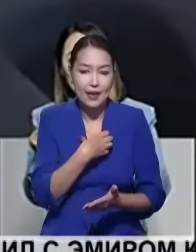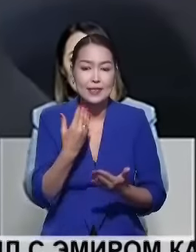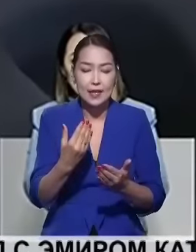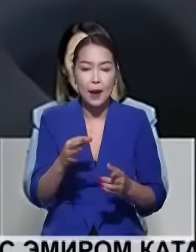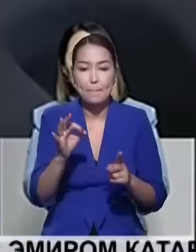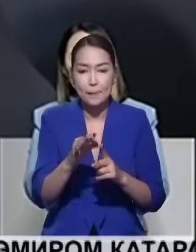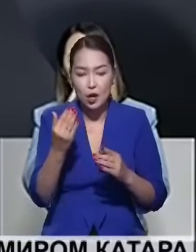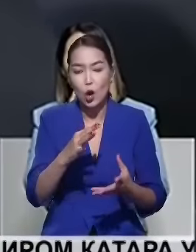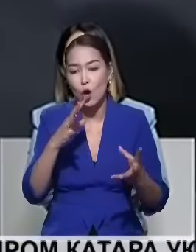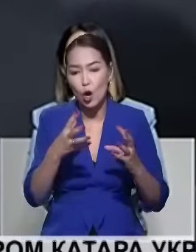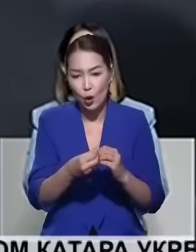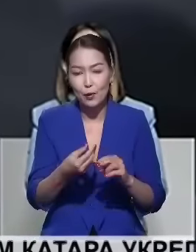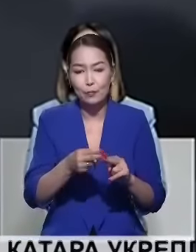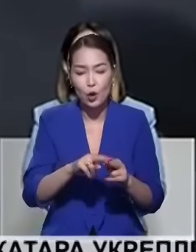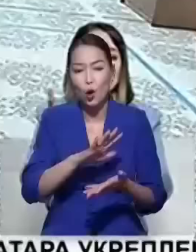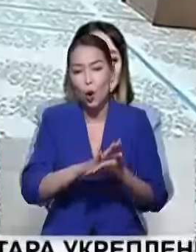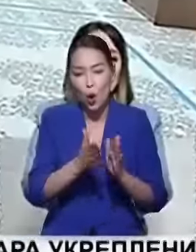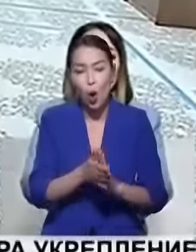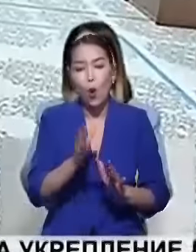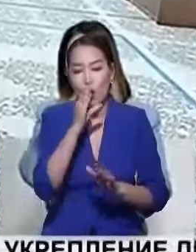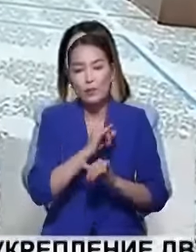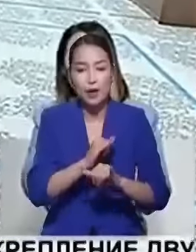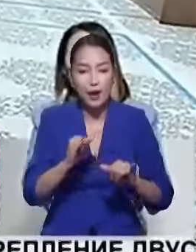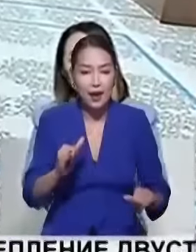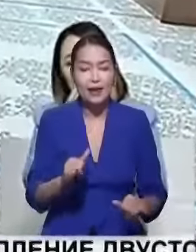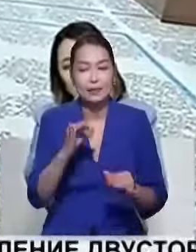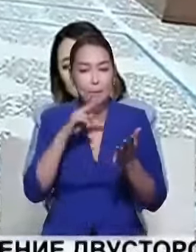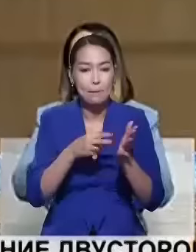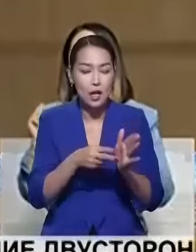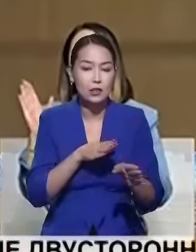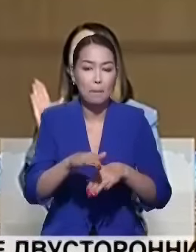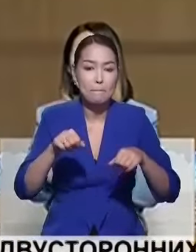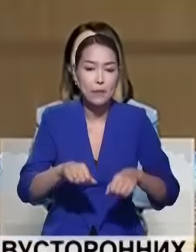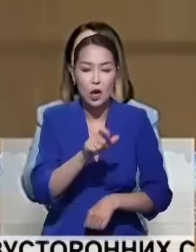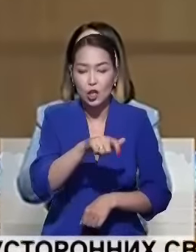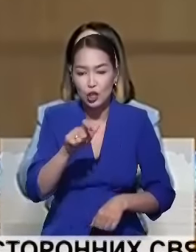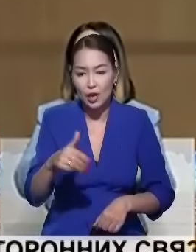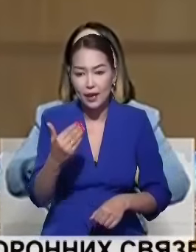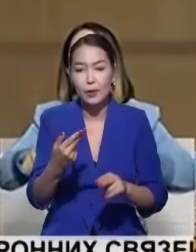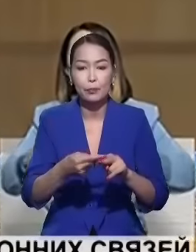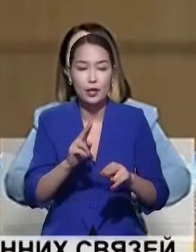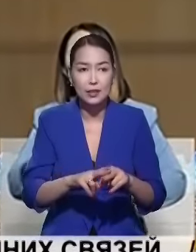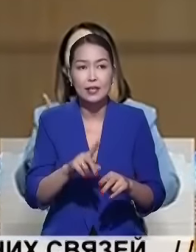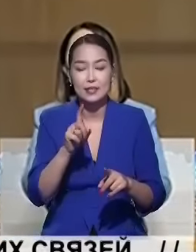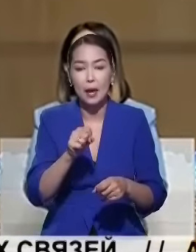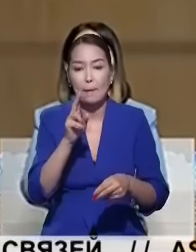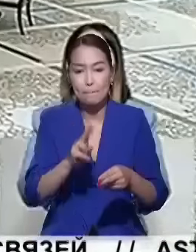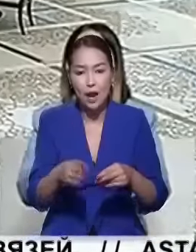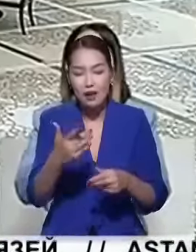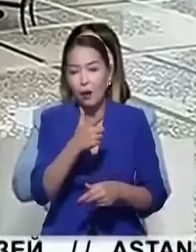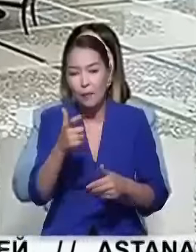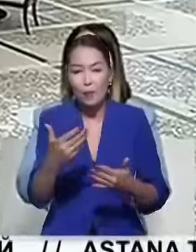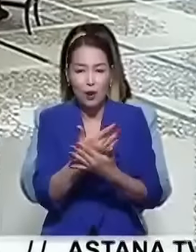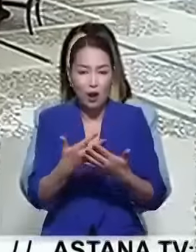это базовые условия устойчивого развития и осуществления прав человека. Генсек выступил за прекращение огня в